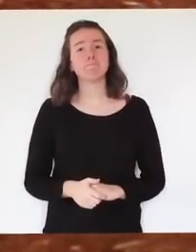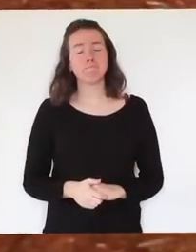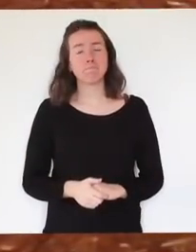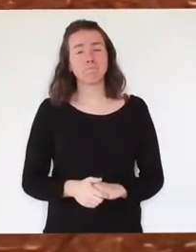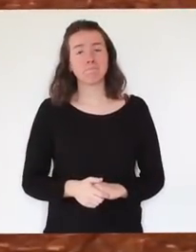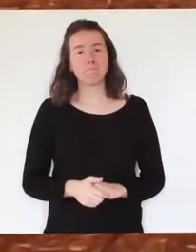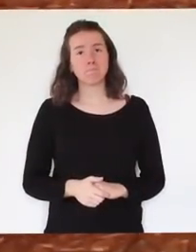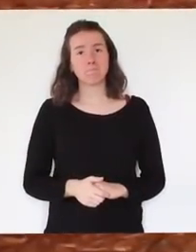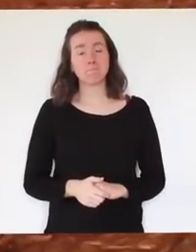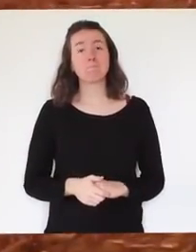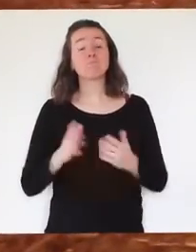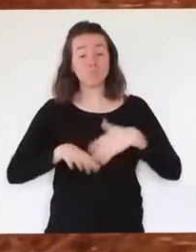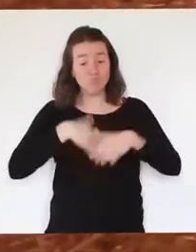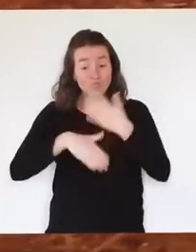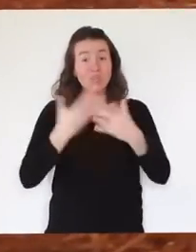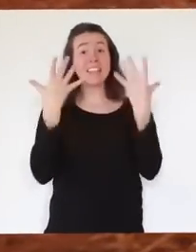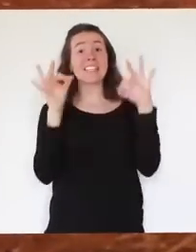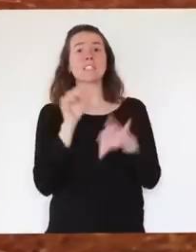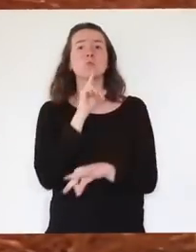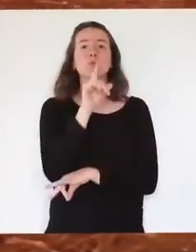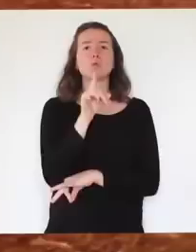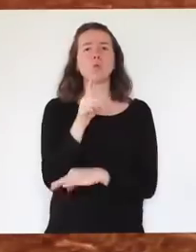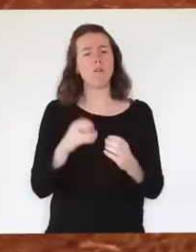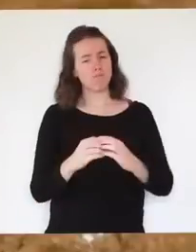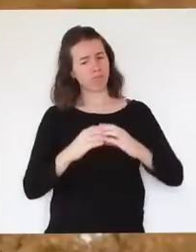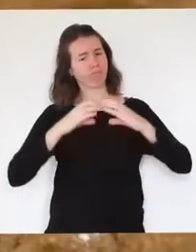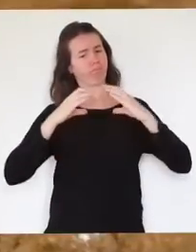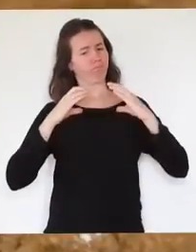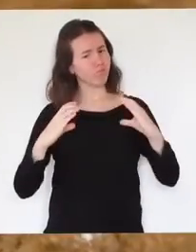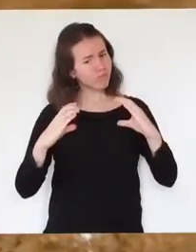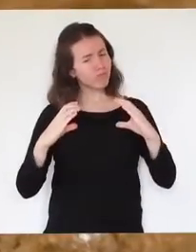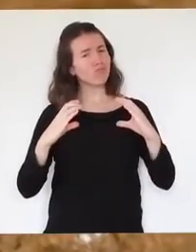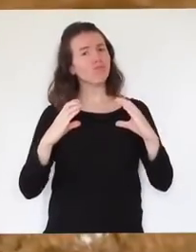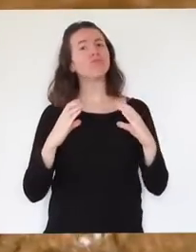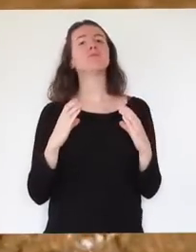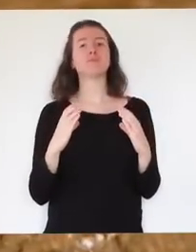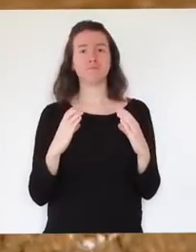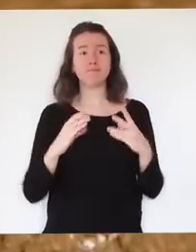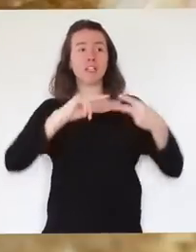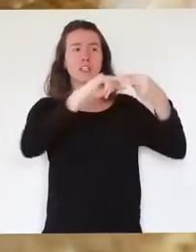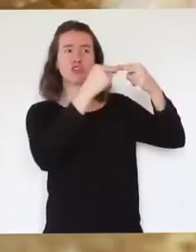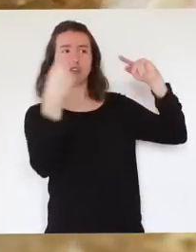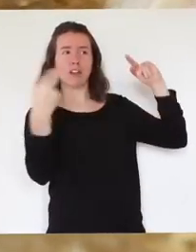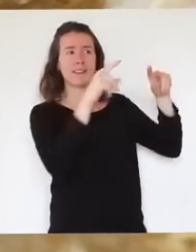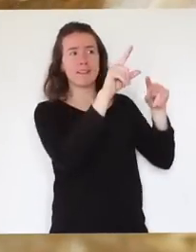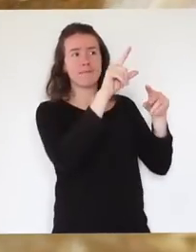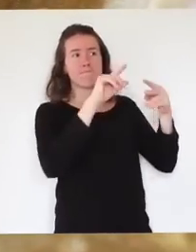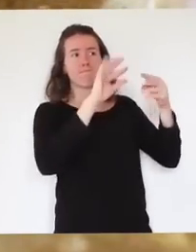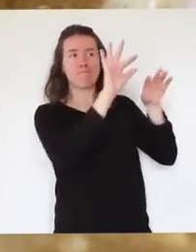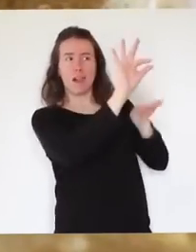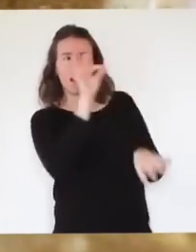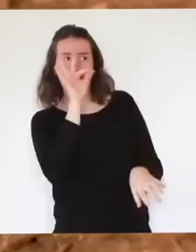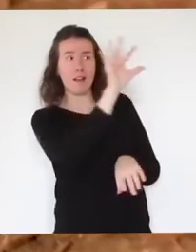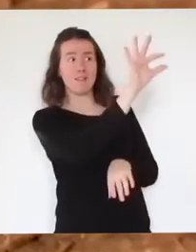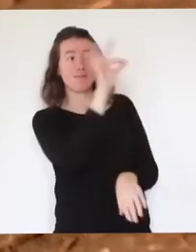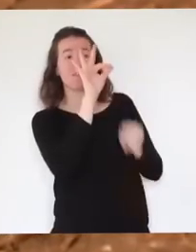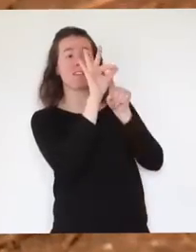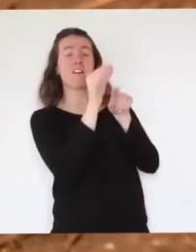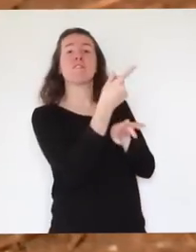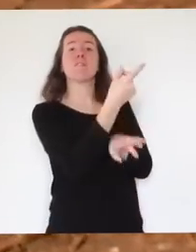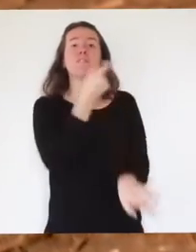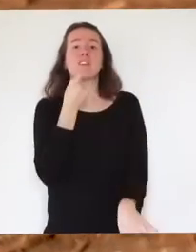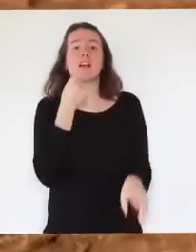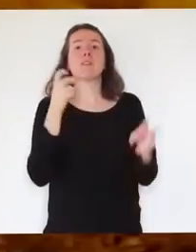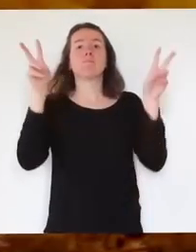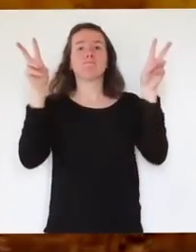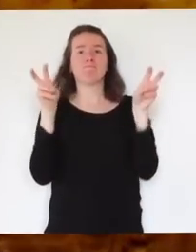10 jours plus tard, les poussins ont déjà bien grandi. Sélectionnés génétiquement, ces oiseaux sont issus de souches dites à croissance